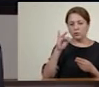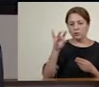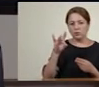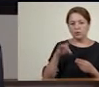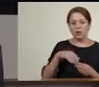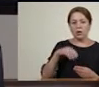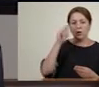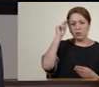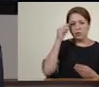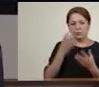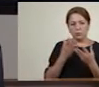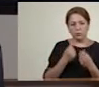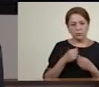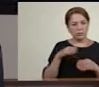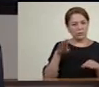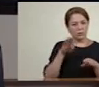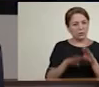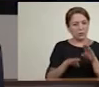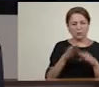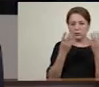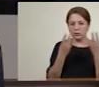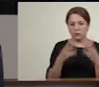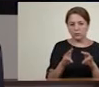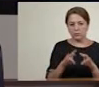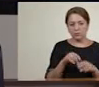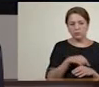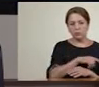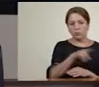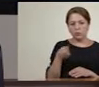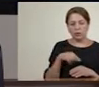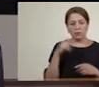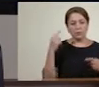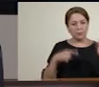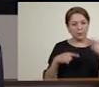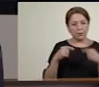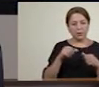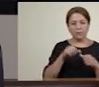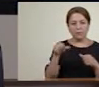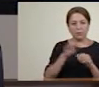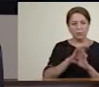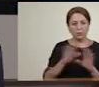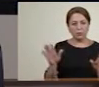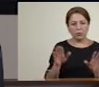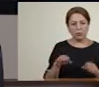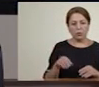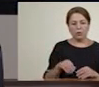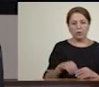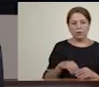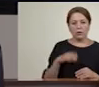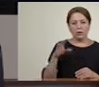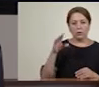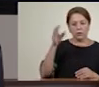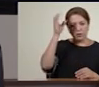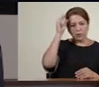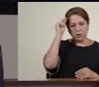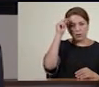bir-biro bilan taqqoslanmaydi. Ular bir-biridan farq qilmaydi. Demak, ilm